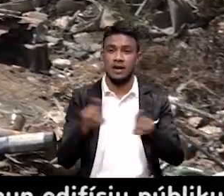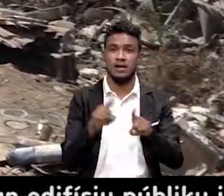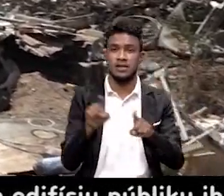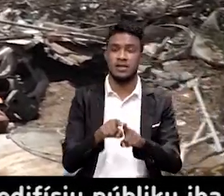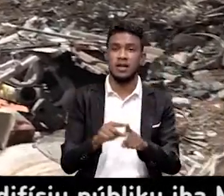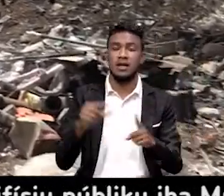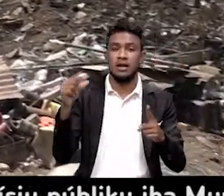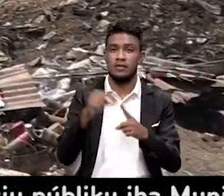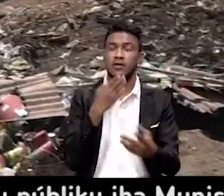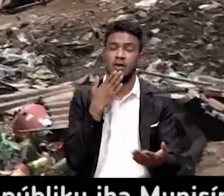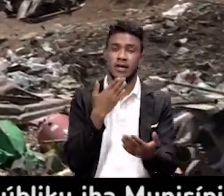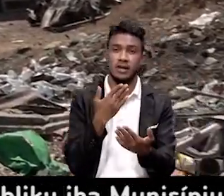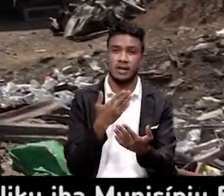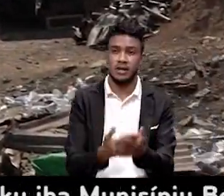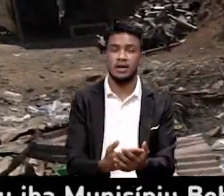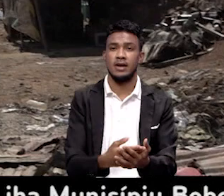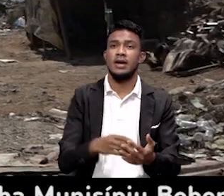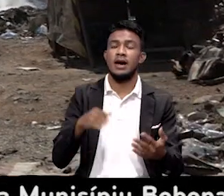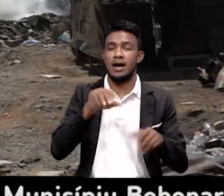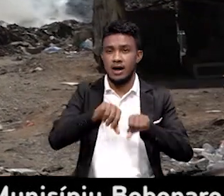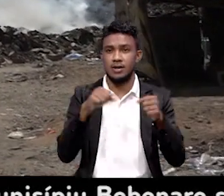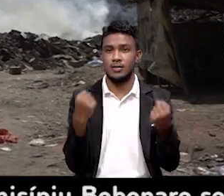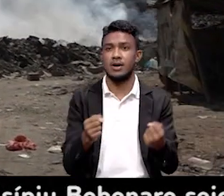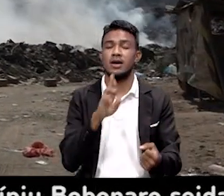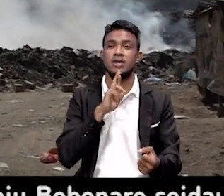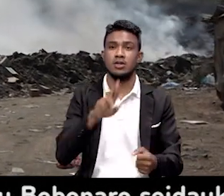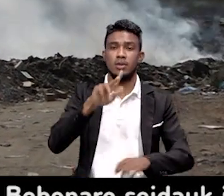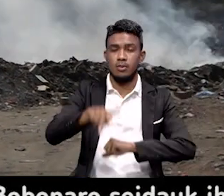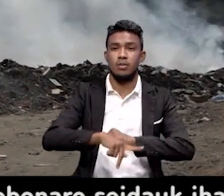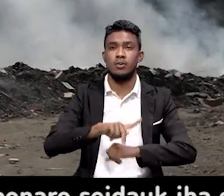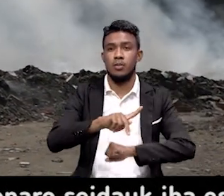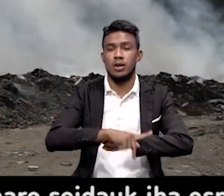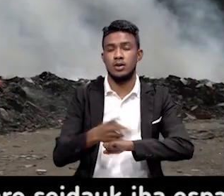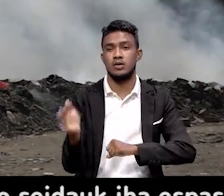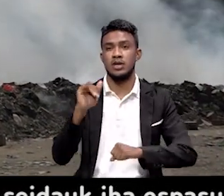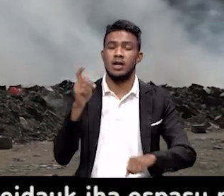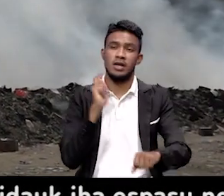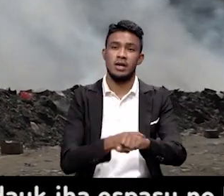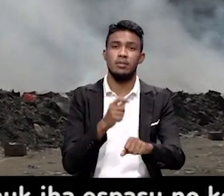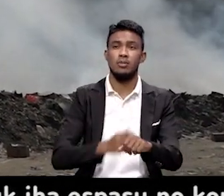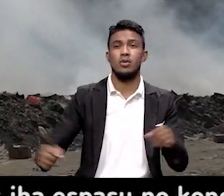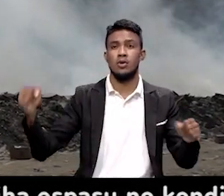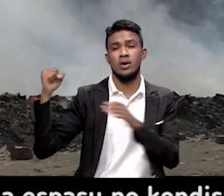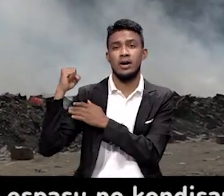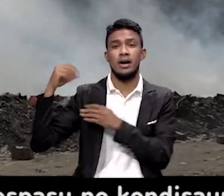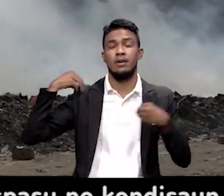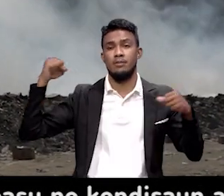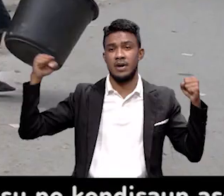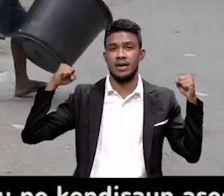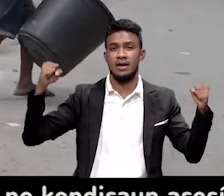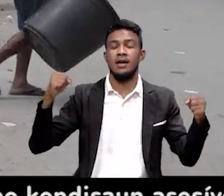lisu mos bele sai sasukat ka razaun ba politiku sira ia tempu kampanya. Mai be hafueng